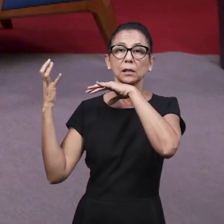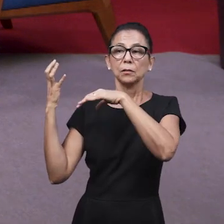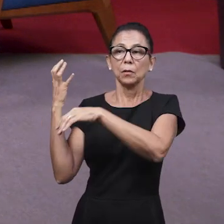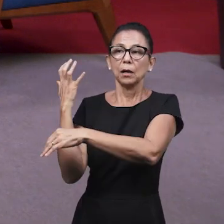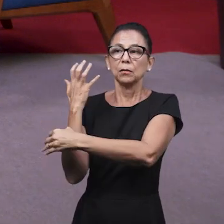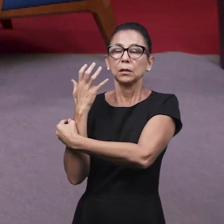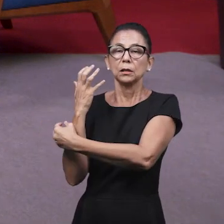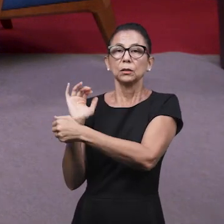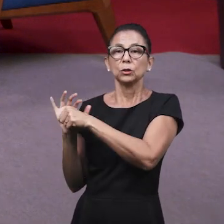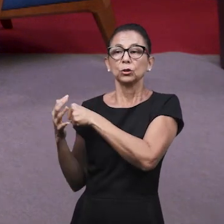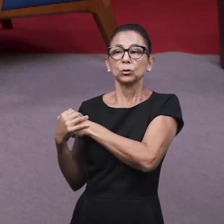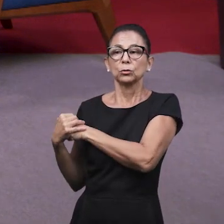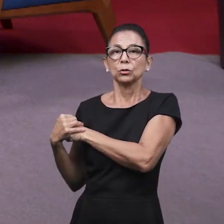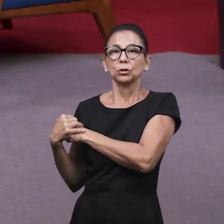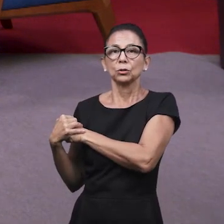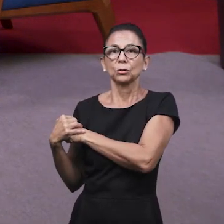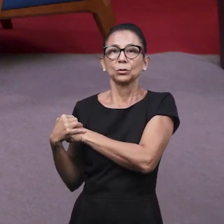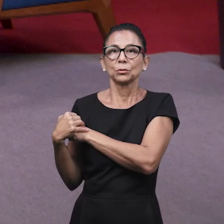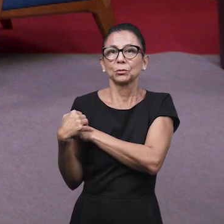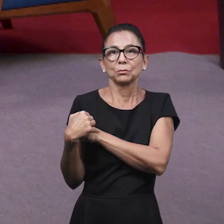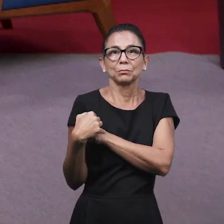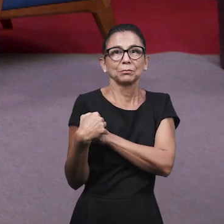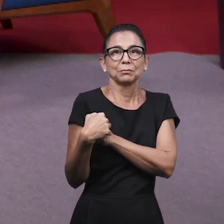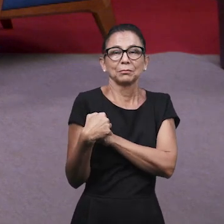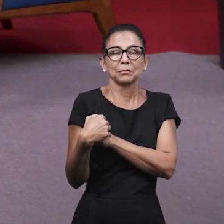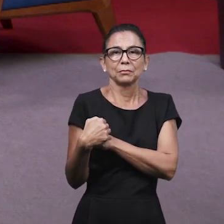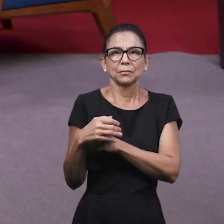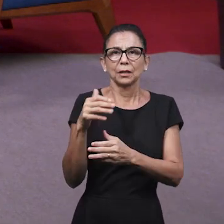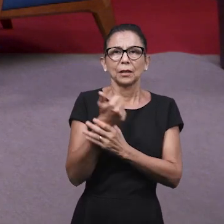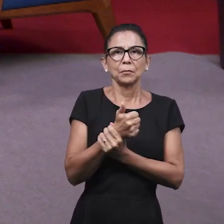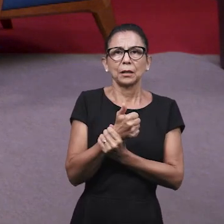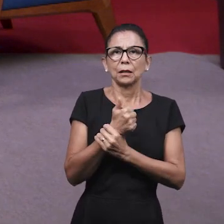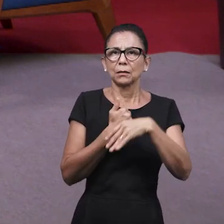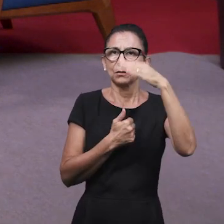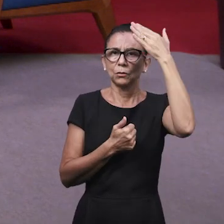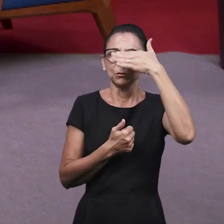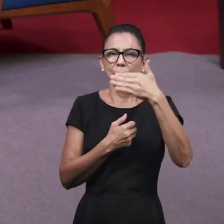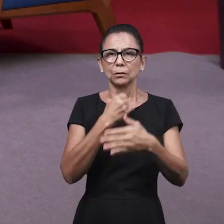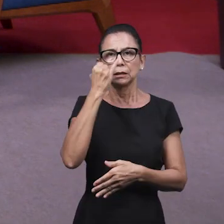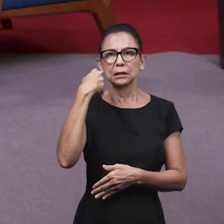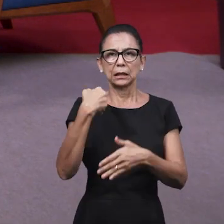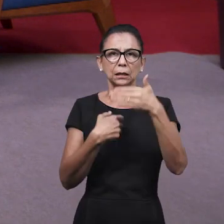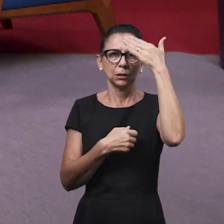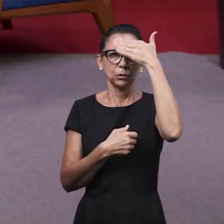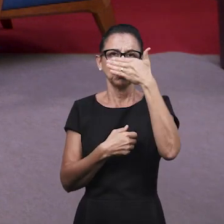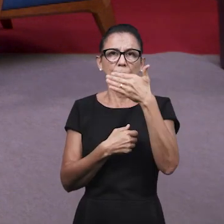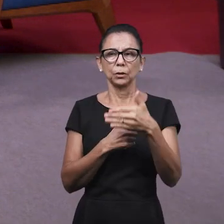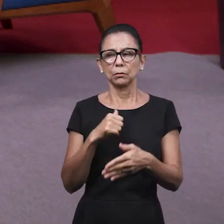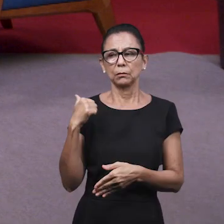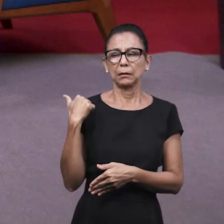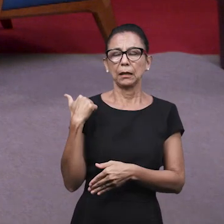Donc il était occulté, personne n'était en train de voir. Mais